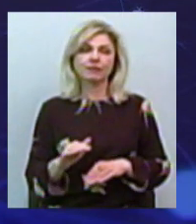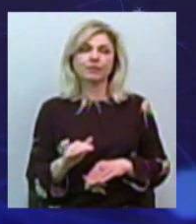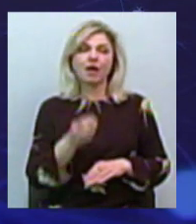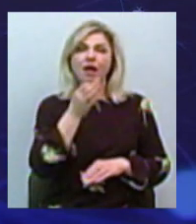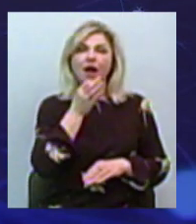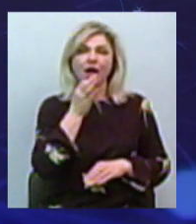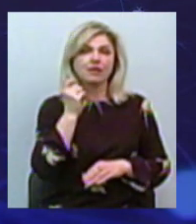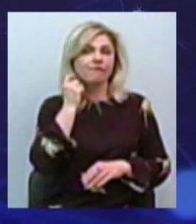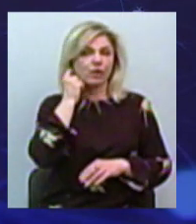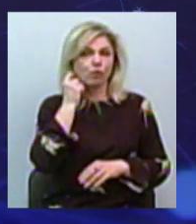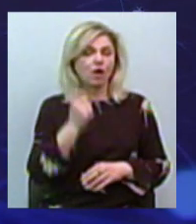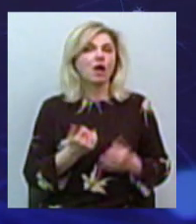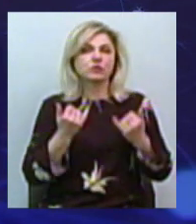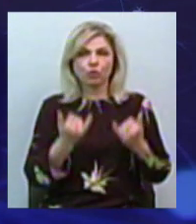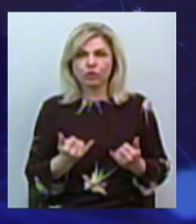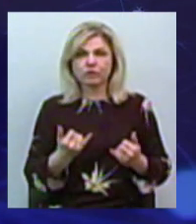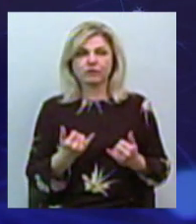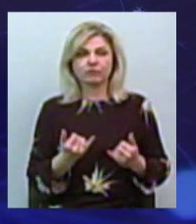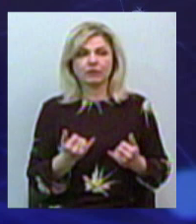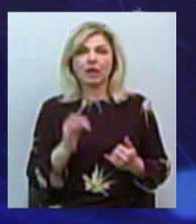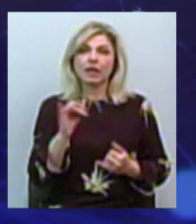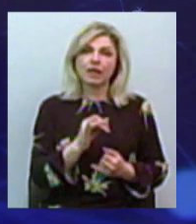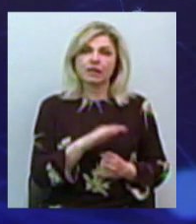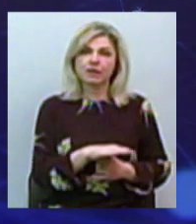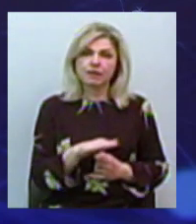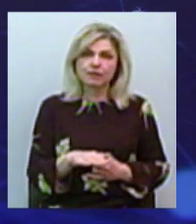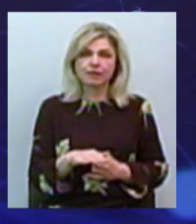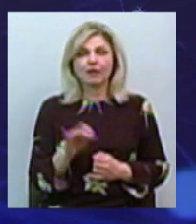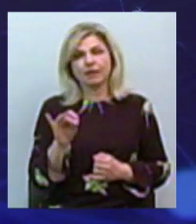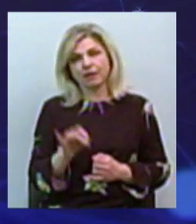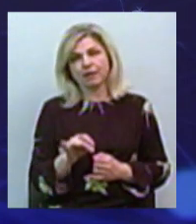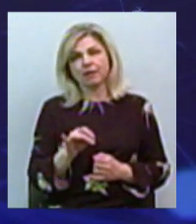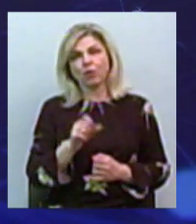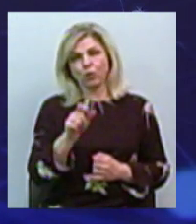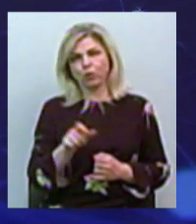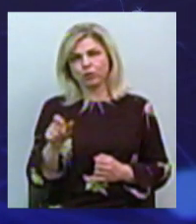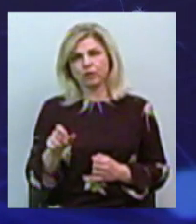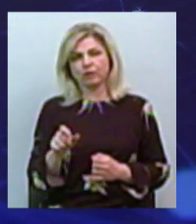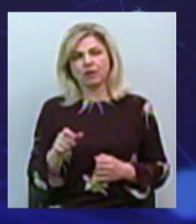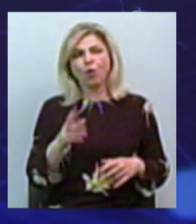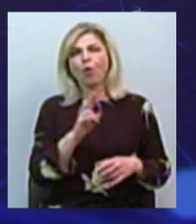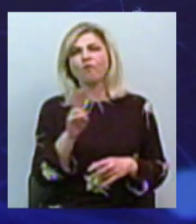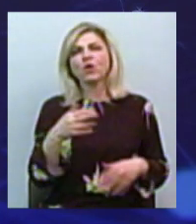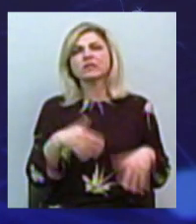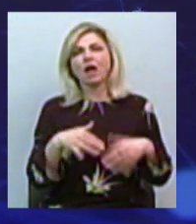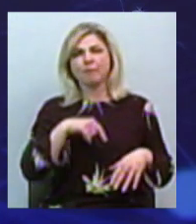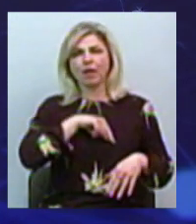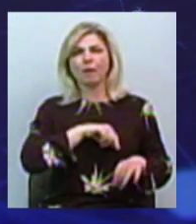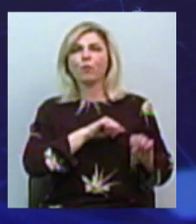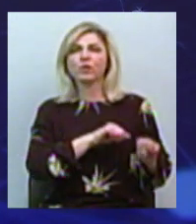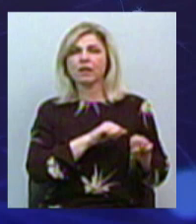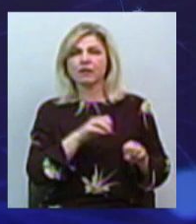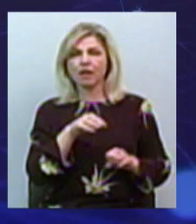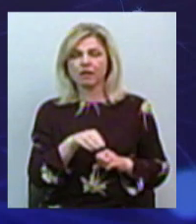раннього віку, то на сьогоднішній день це і діти, і вже люди, які більш ослабленим імунітетом, то люди